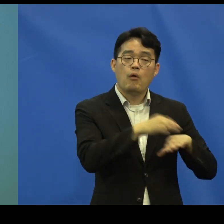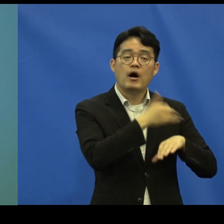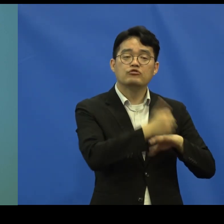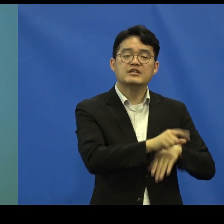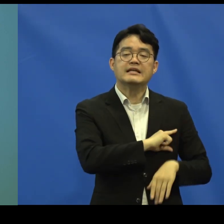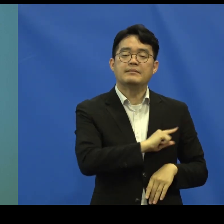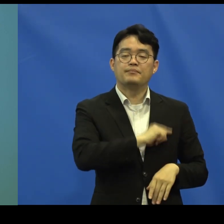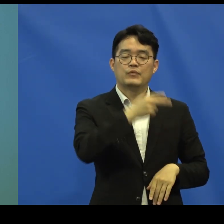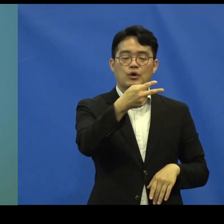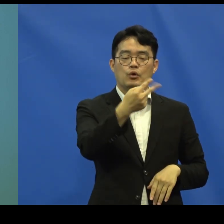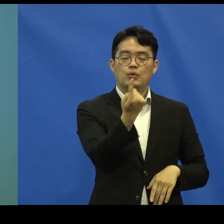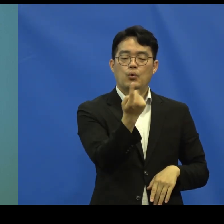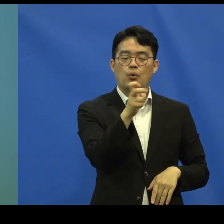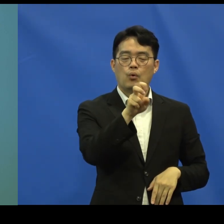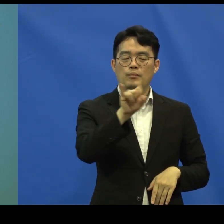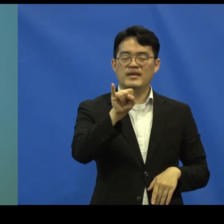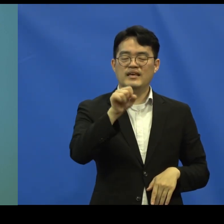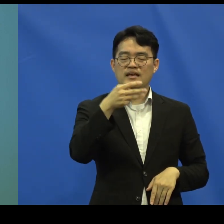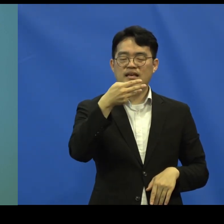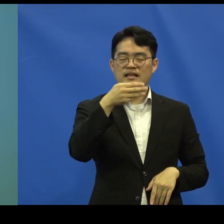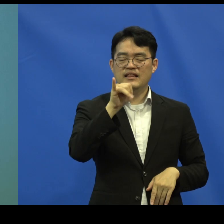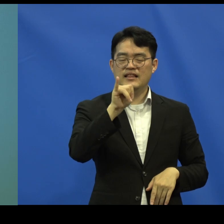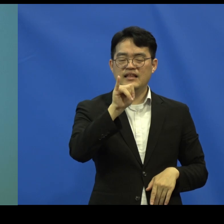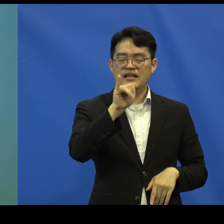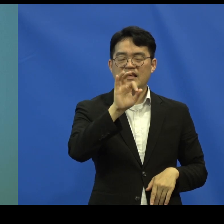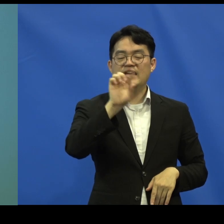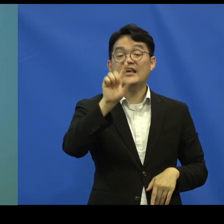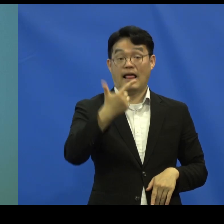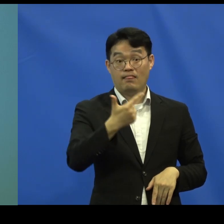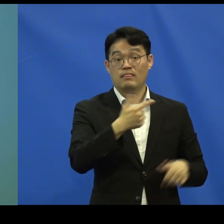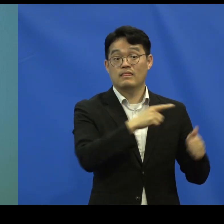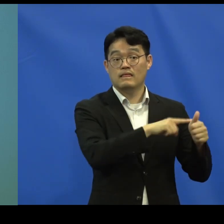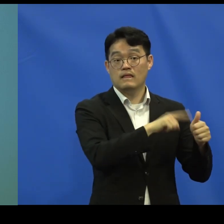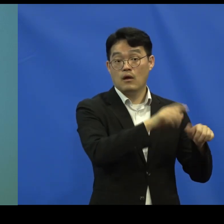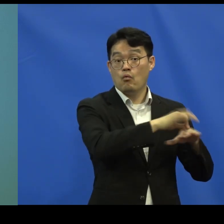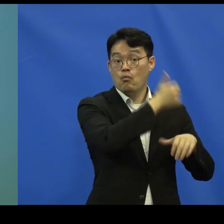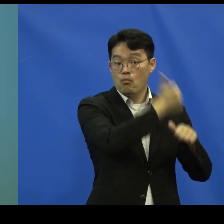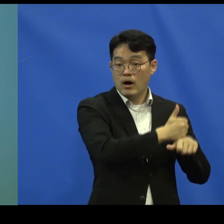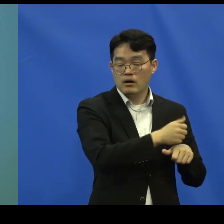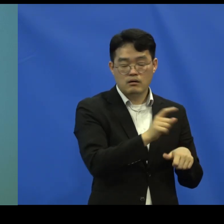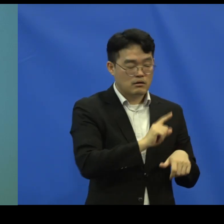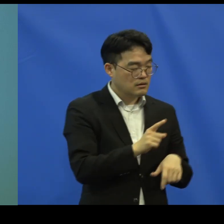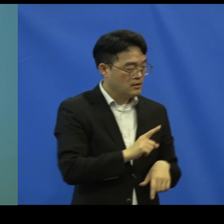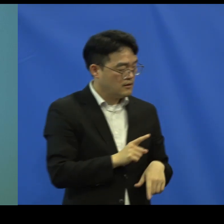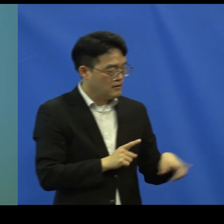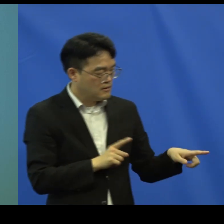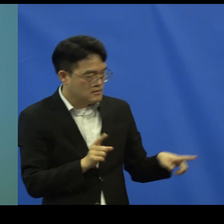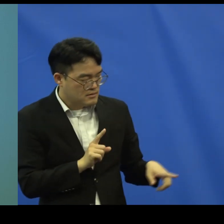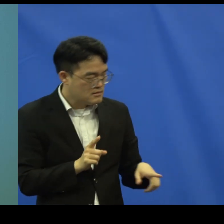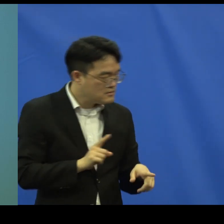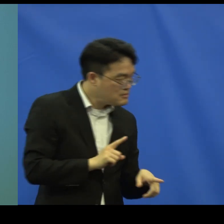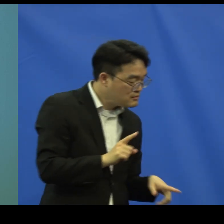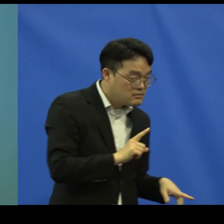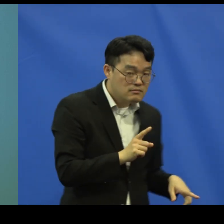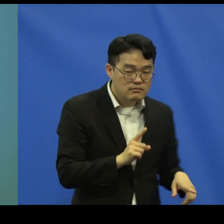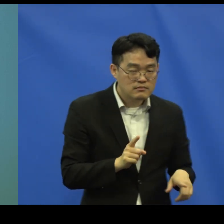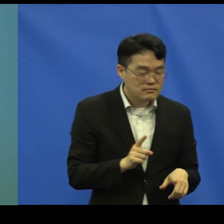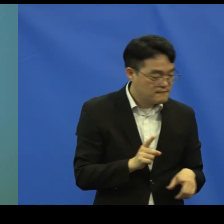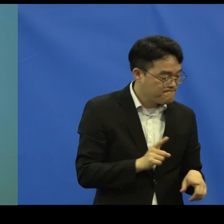황제는 이렇게 누가 주이신가를 선택하라고 백성들을 압박할 때 이제